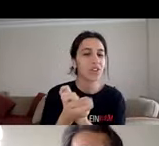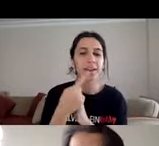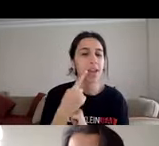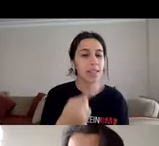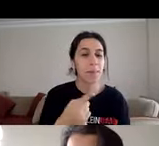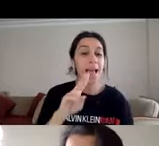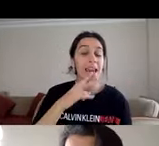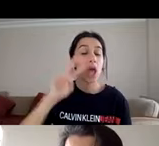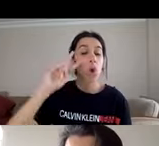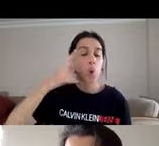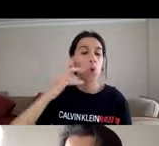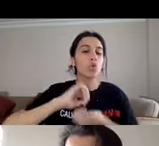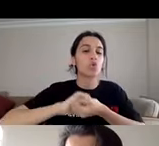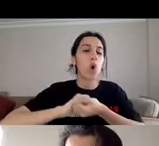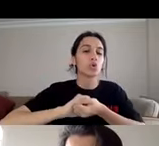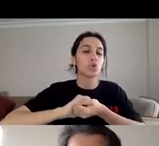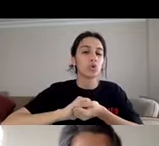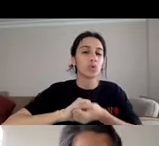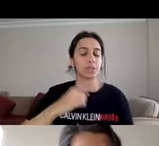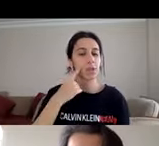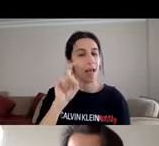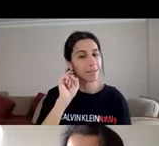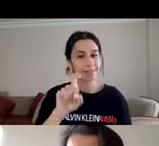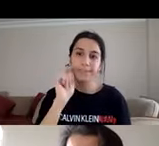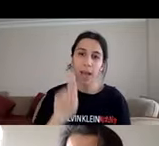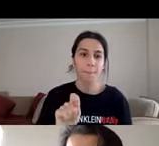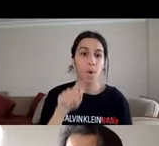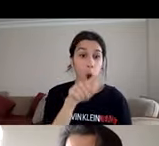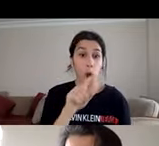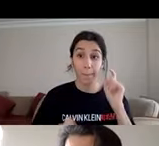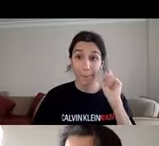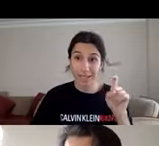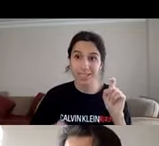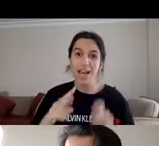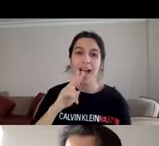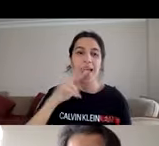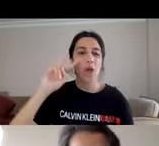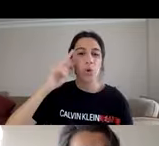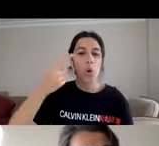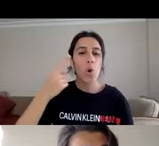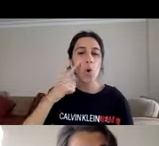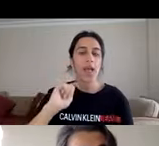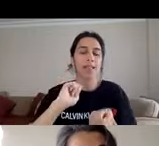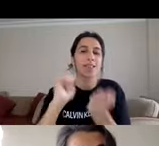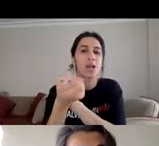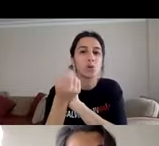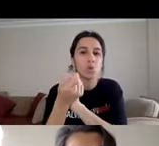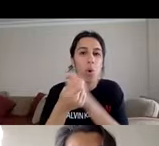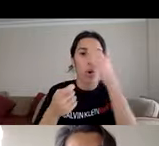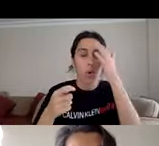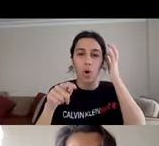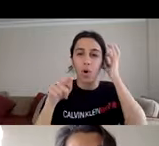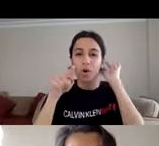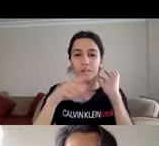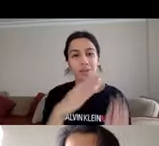körü dostu moda geç diye bir buton koyuyor. Ona bastığınız an renk körü dostu moda geçiyor. Bu mod ne? Bu mod renklerin